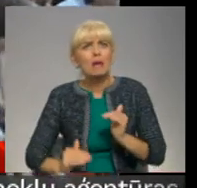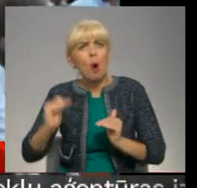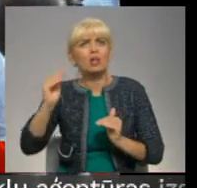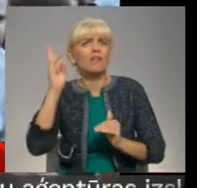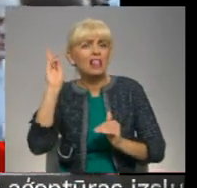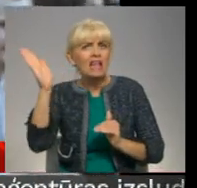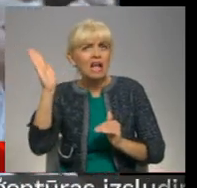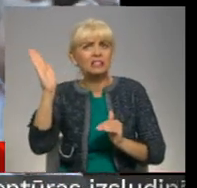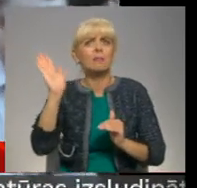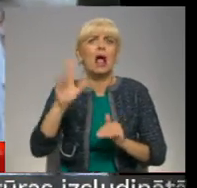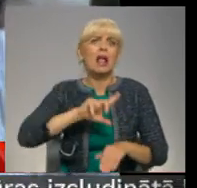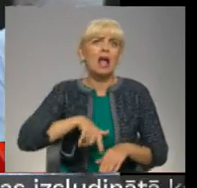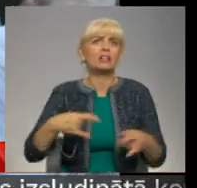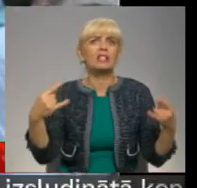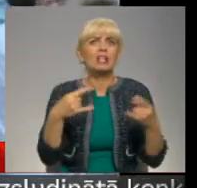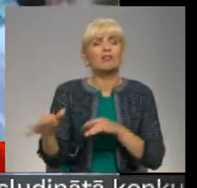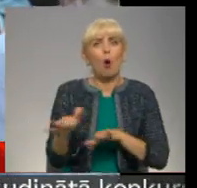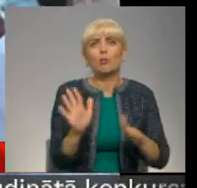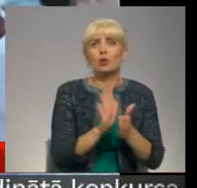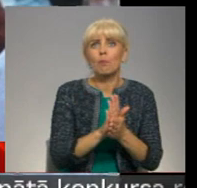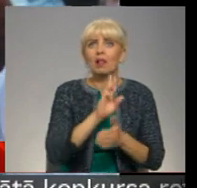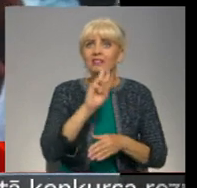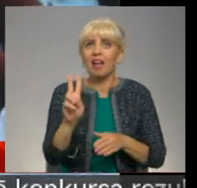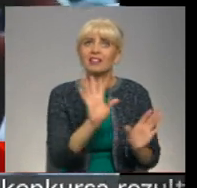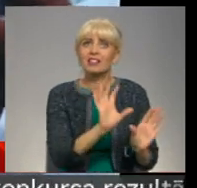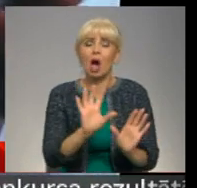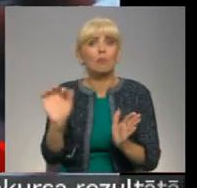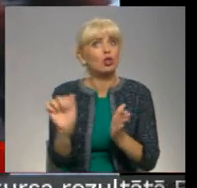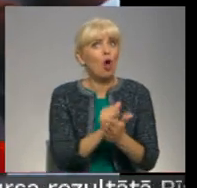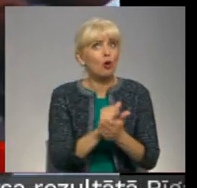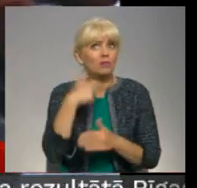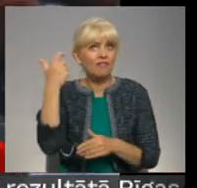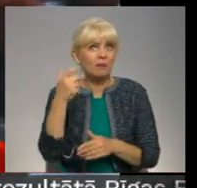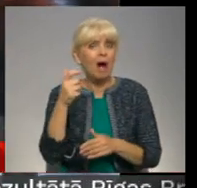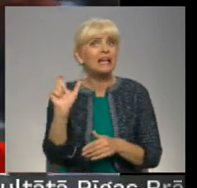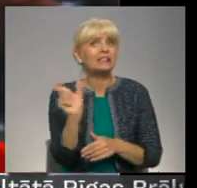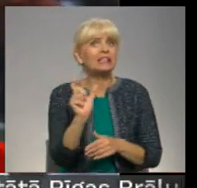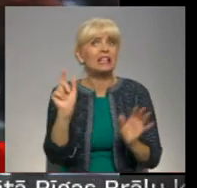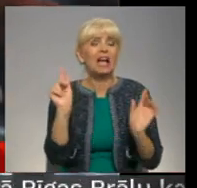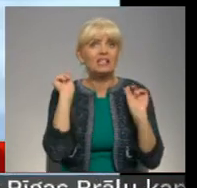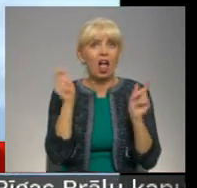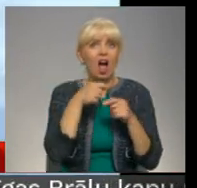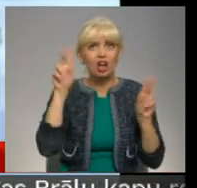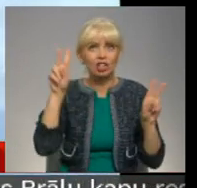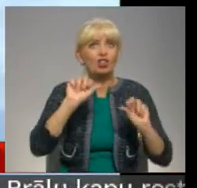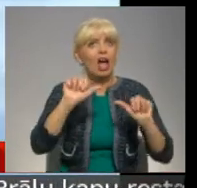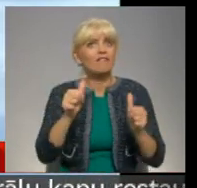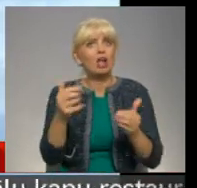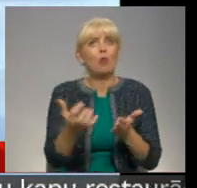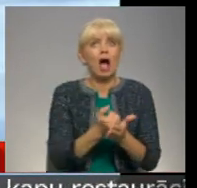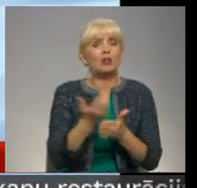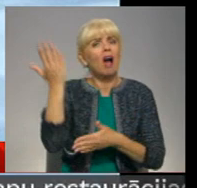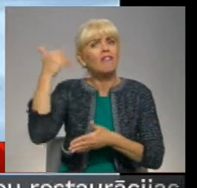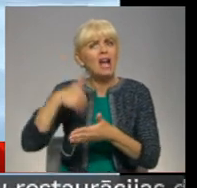sarūpējusi dokumentālo filmu Zilais lakatiņš. Tās veidotāji atraduši vēsturiskas liecības komponista tuvinieku, meitas, mazmeitas